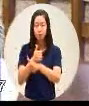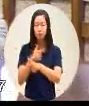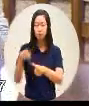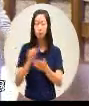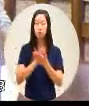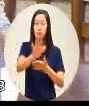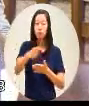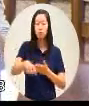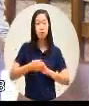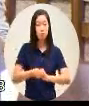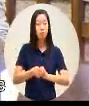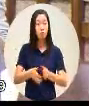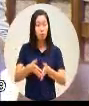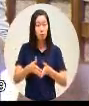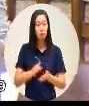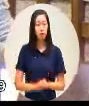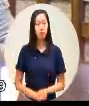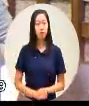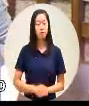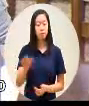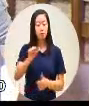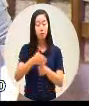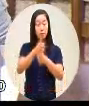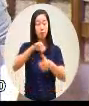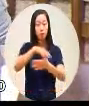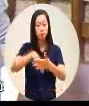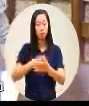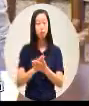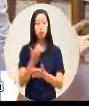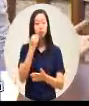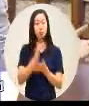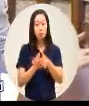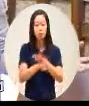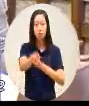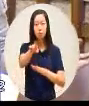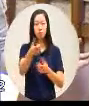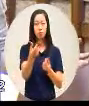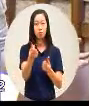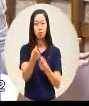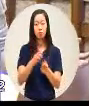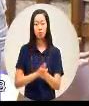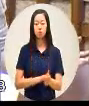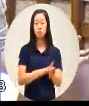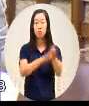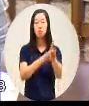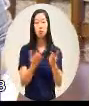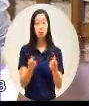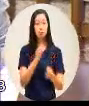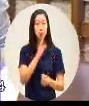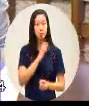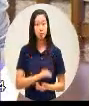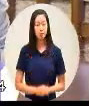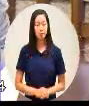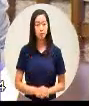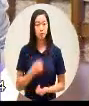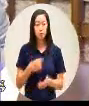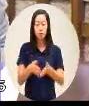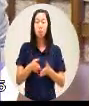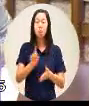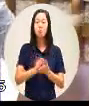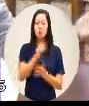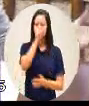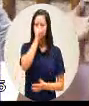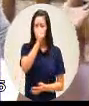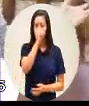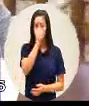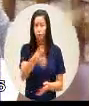会五都里面齁、哦，如果你率先，我跟你说你是领头羊。我们要的要就好的嘛，要